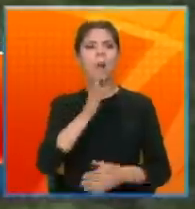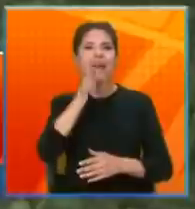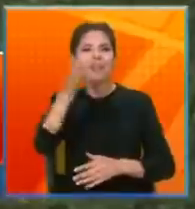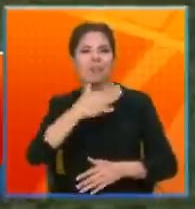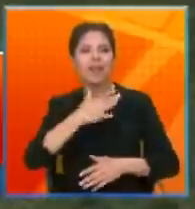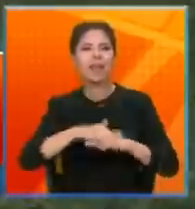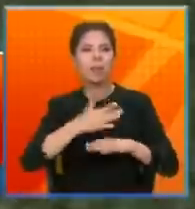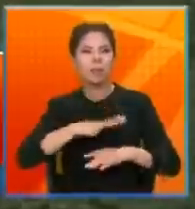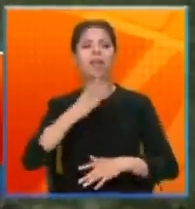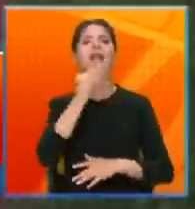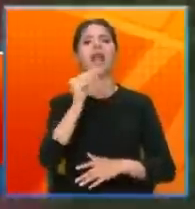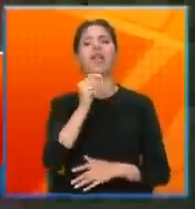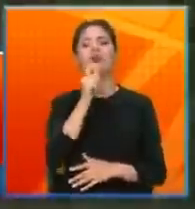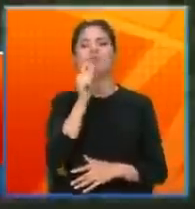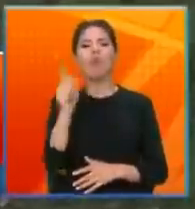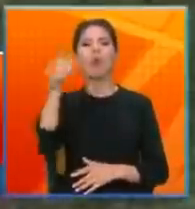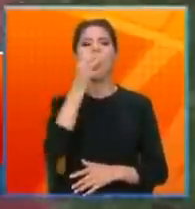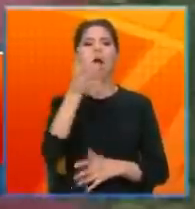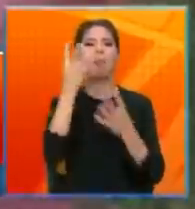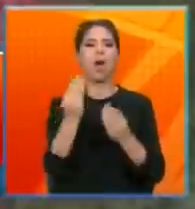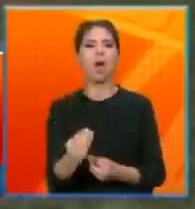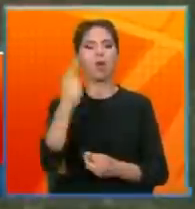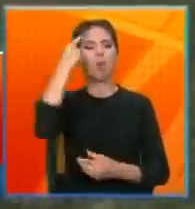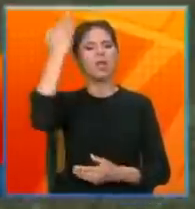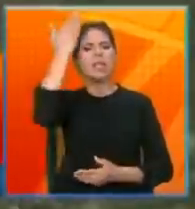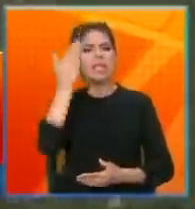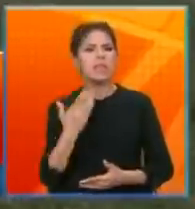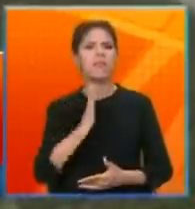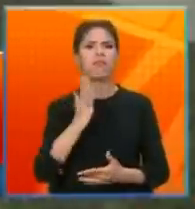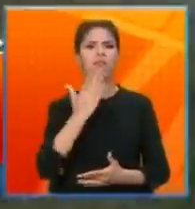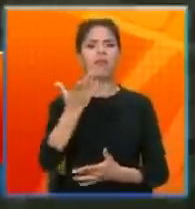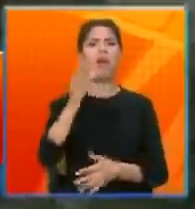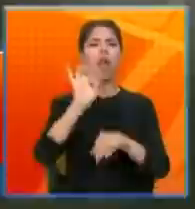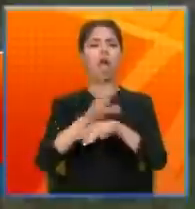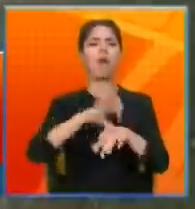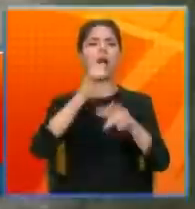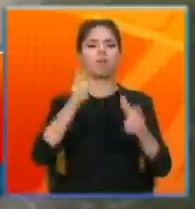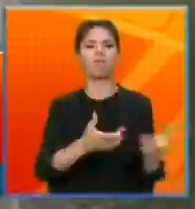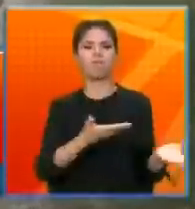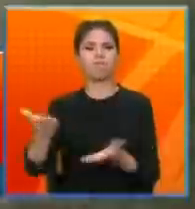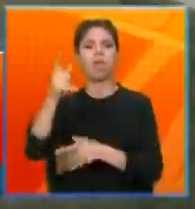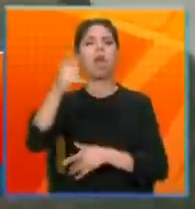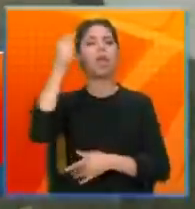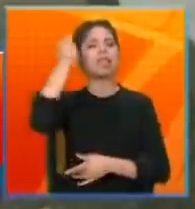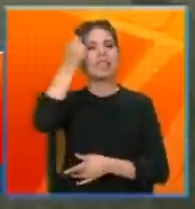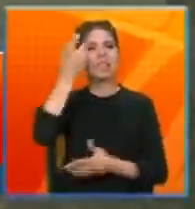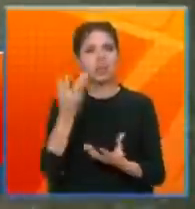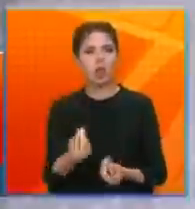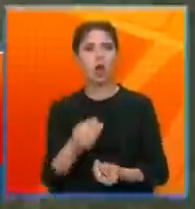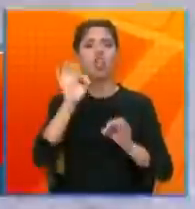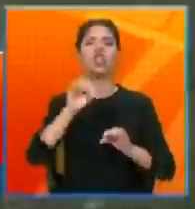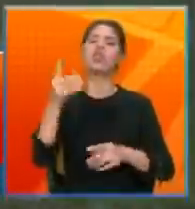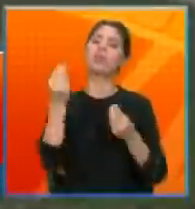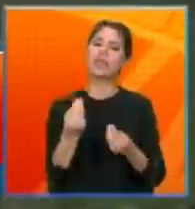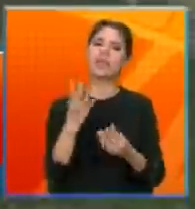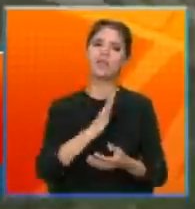genç muhabir arkadaşımız kısacası. Başında derin bir yarık oluştu Melis'in. Tabii hemen hastaneye kaldırıldı. Yarasına dikiş atıldı. Şimdi